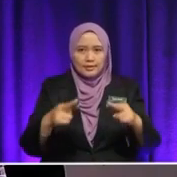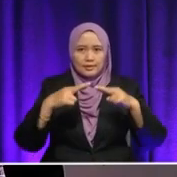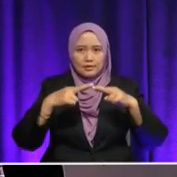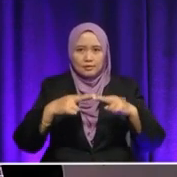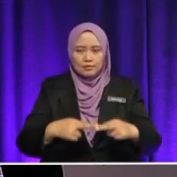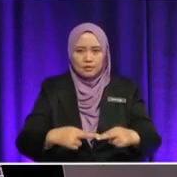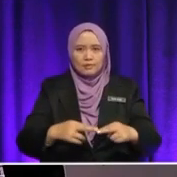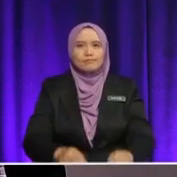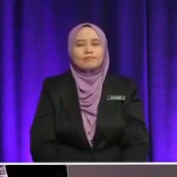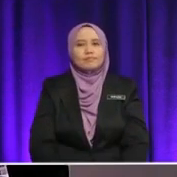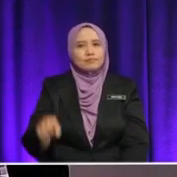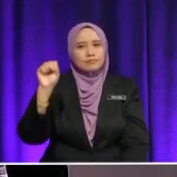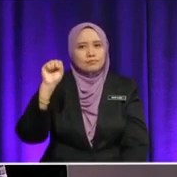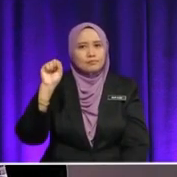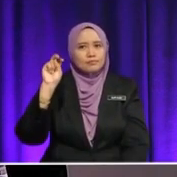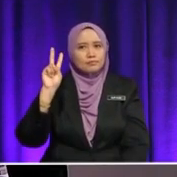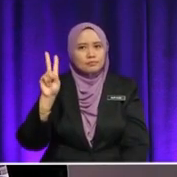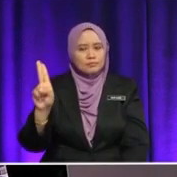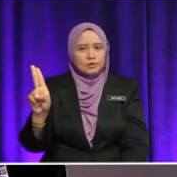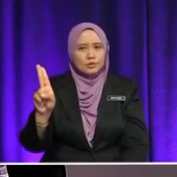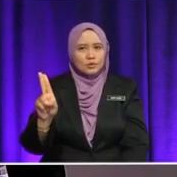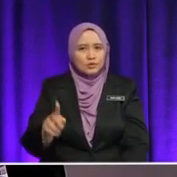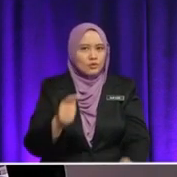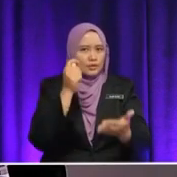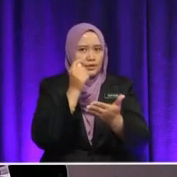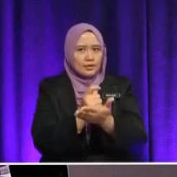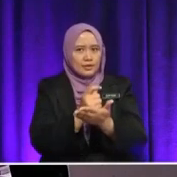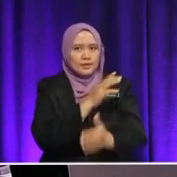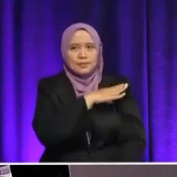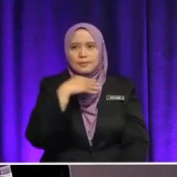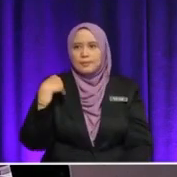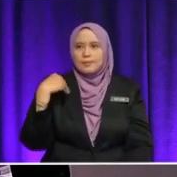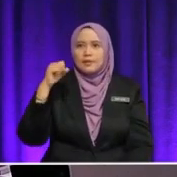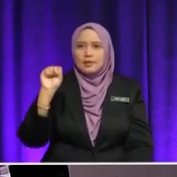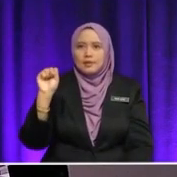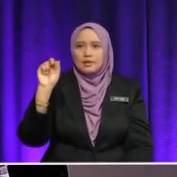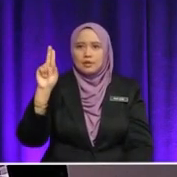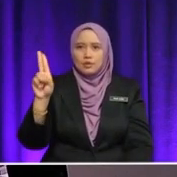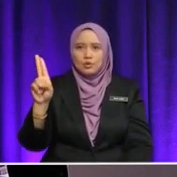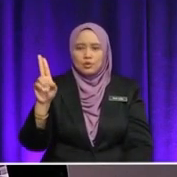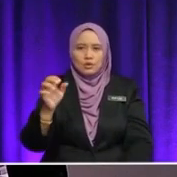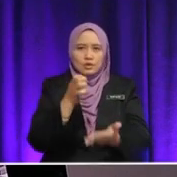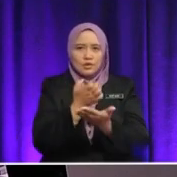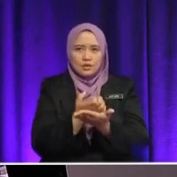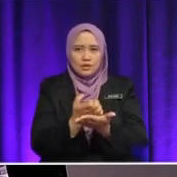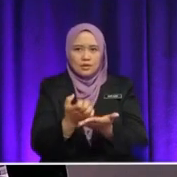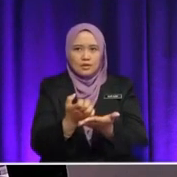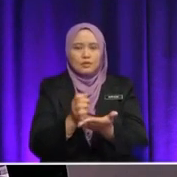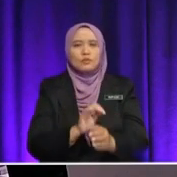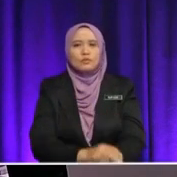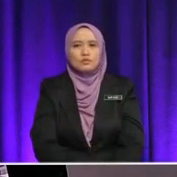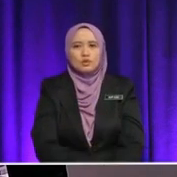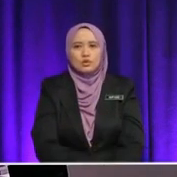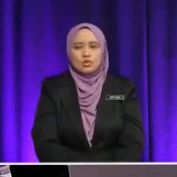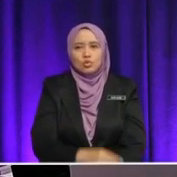setiap usaha ekonomi seperti namanya kitabnya agak aku tugasnya ia pertama akan urusan berkenan pertahanan dalam